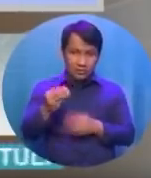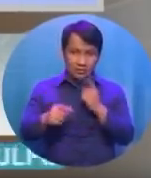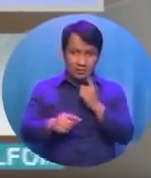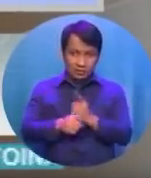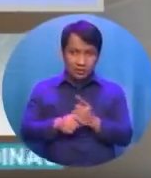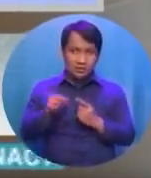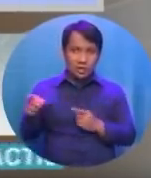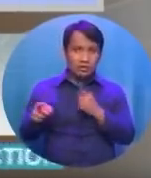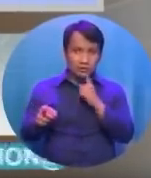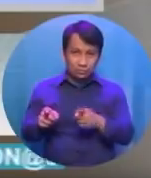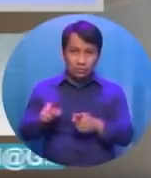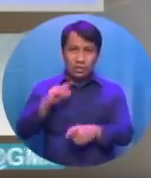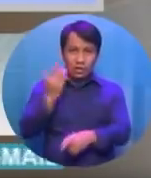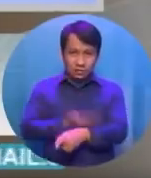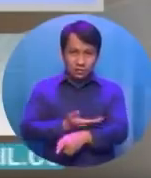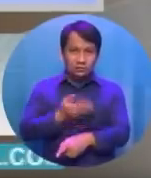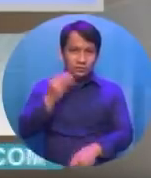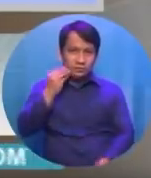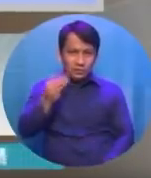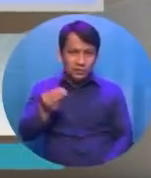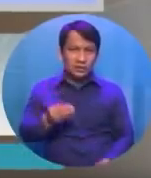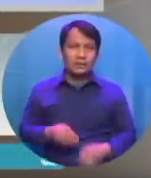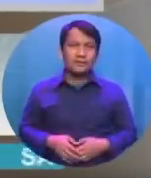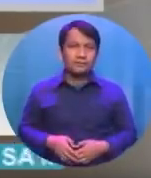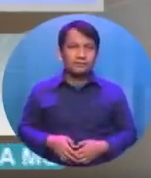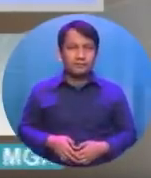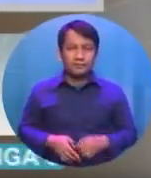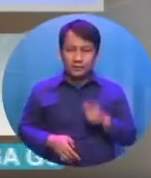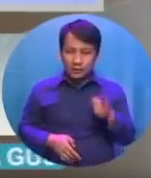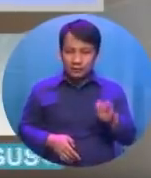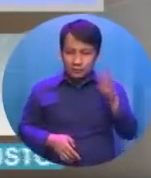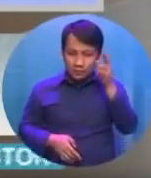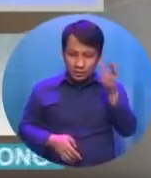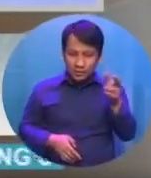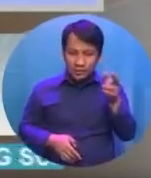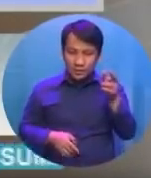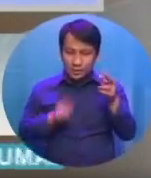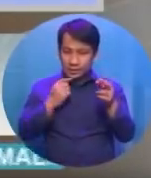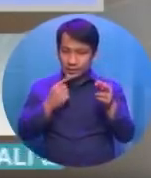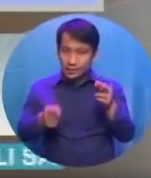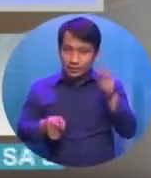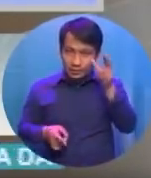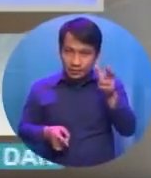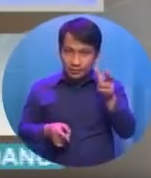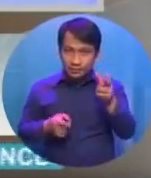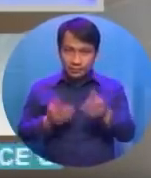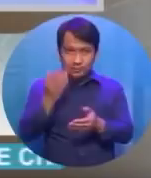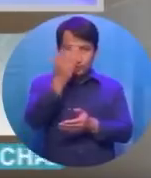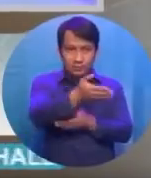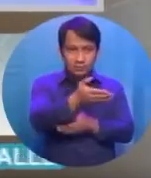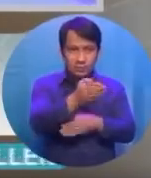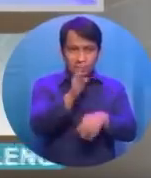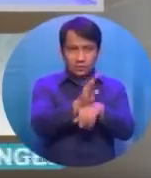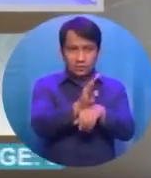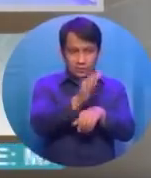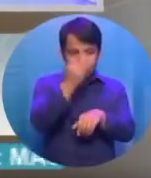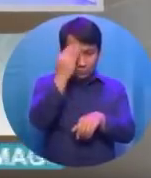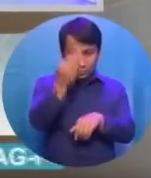Okay? Apa. So ganito ang gagawin ko. Rene, susunduin ka namin sa